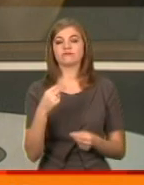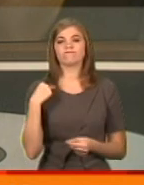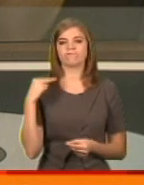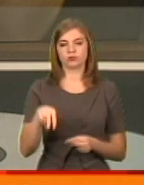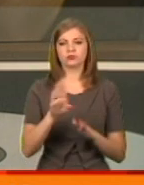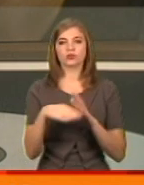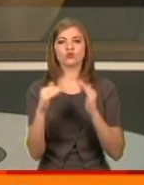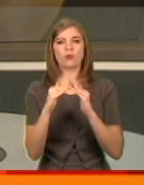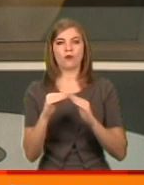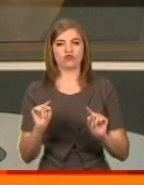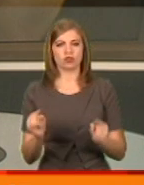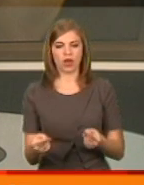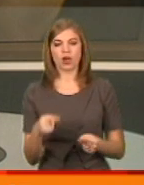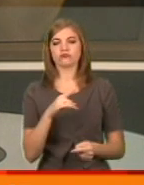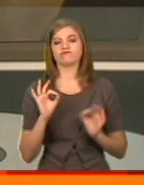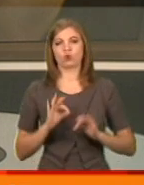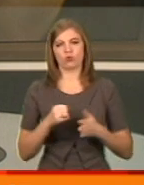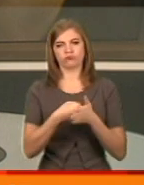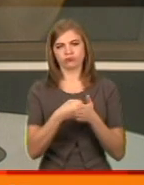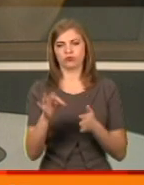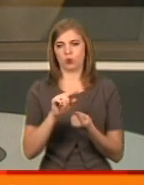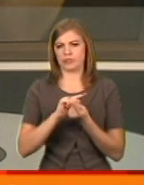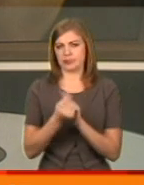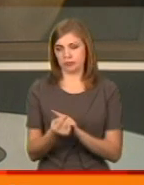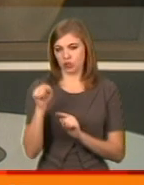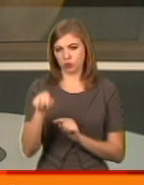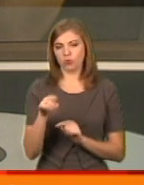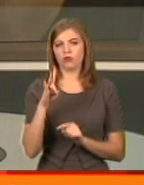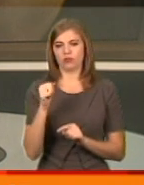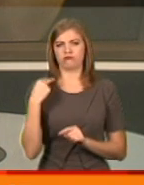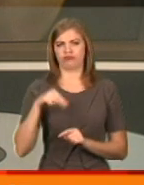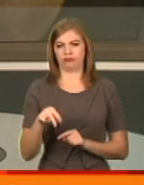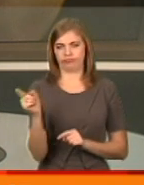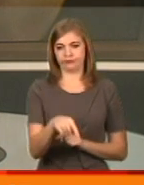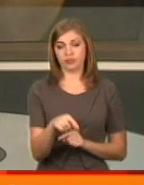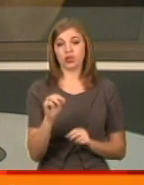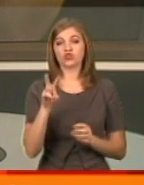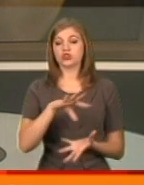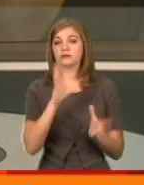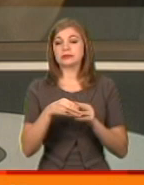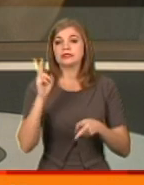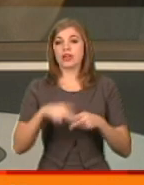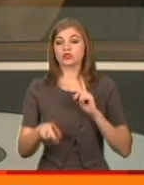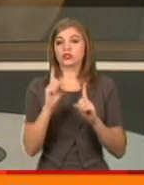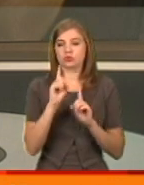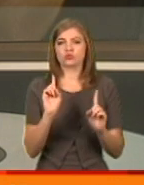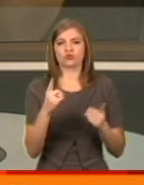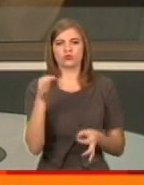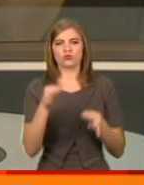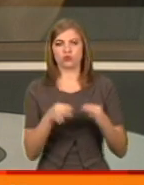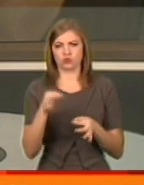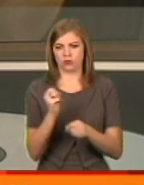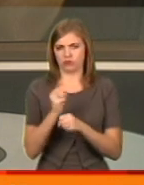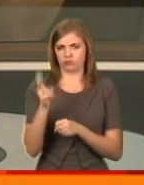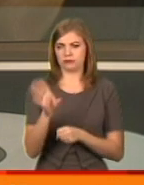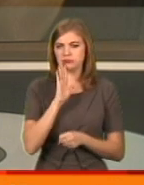під домашній арешт. Прокурор уніс клопотання про зміну запобіжного заходу на тримання під варти. Чим закінчилося засідання і чому суддя показав